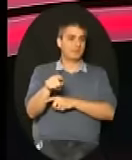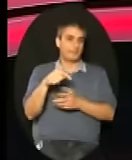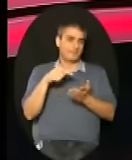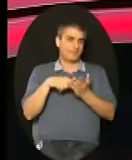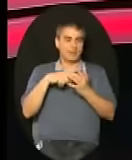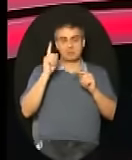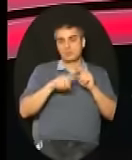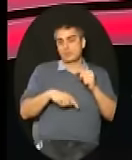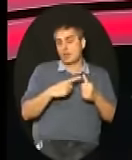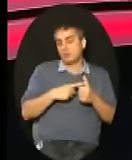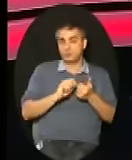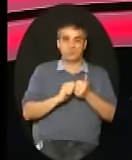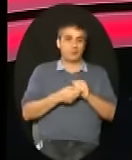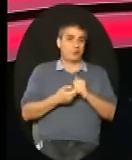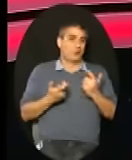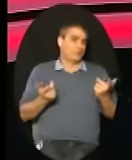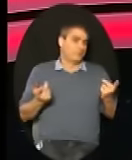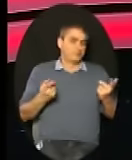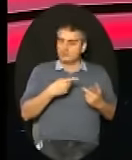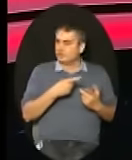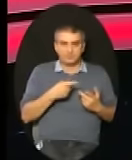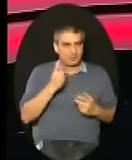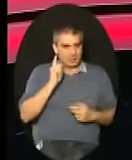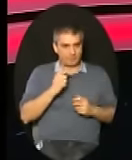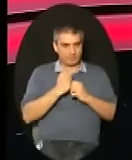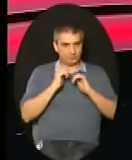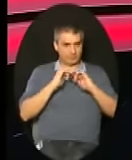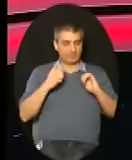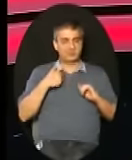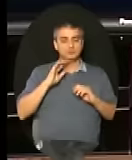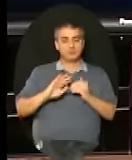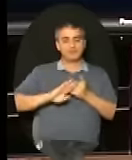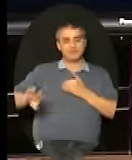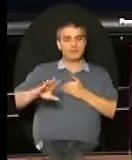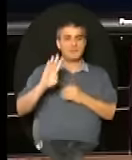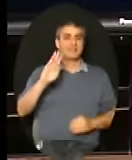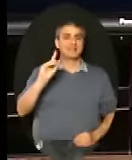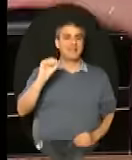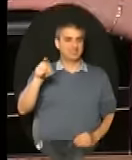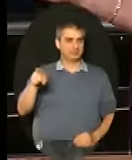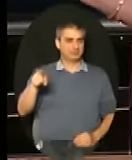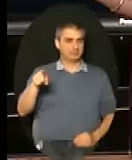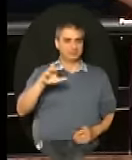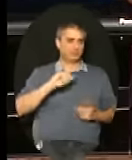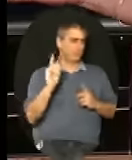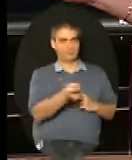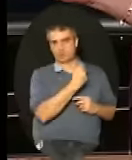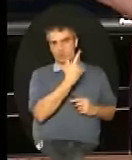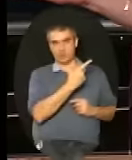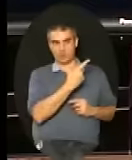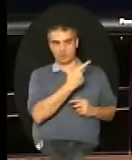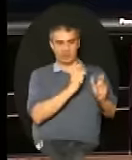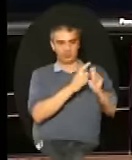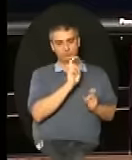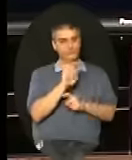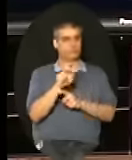מתוך טעות. באמת, זה דבר שחייבים להפריד. אנחנו צריכים לבודד את ה-BDS משאר